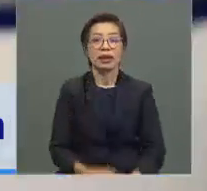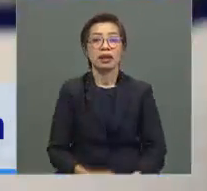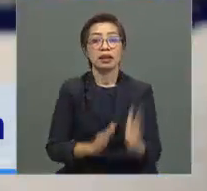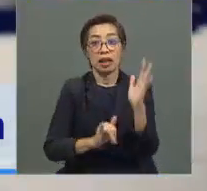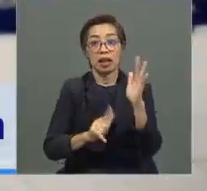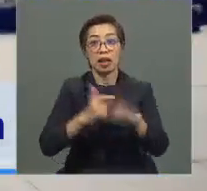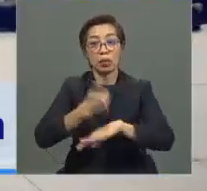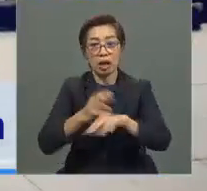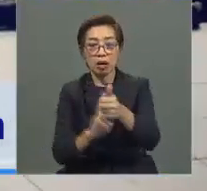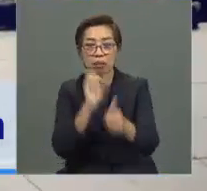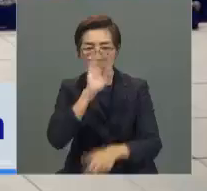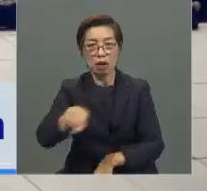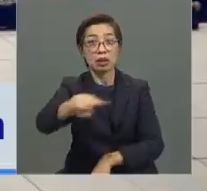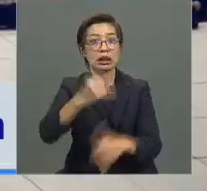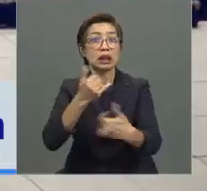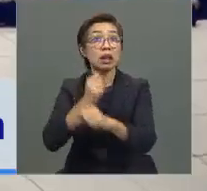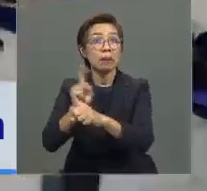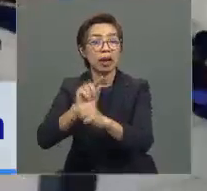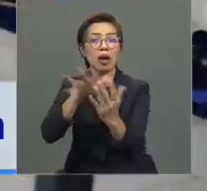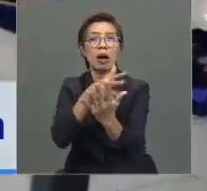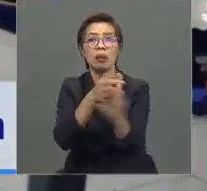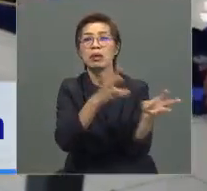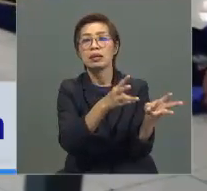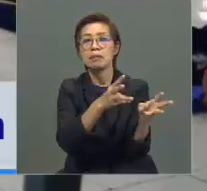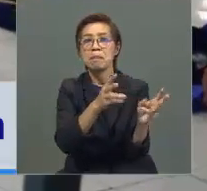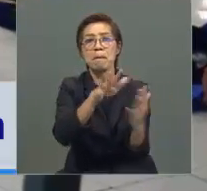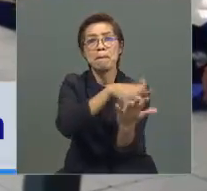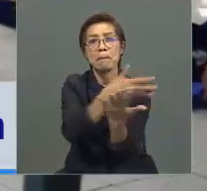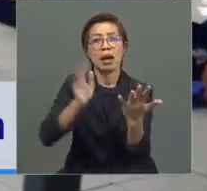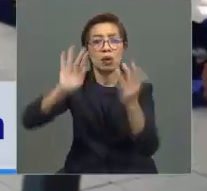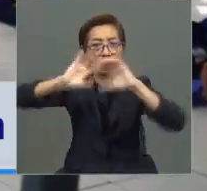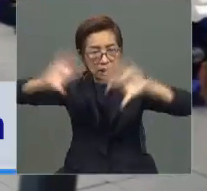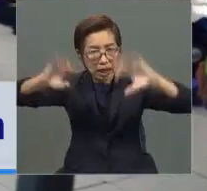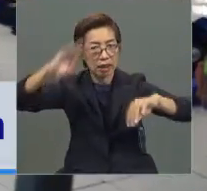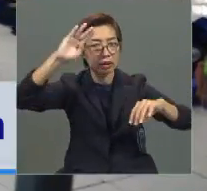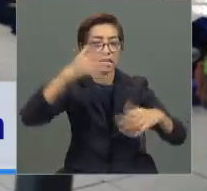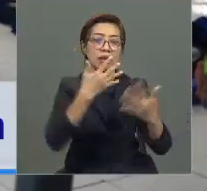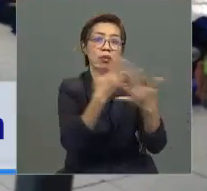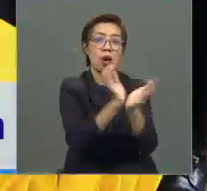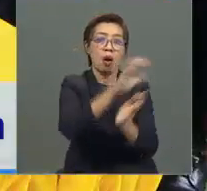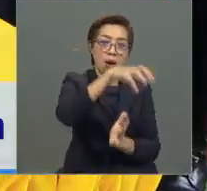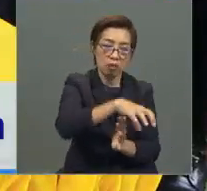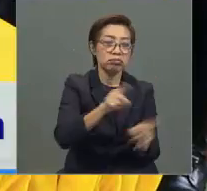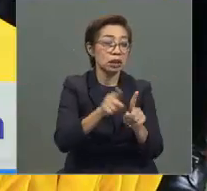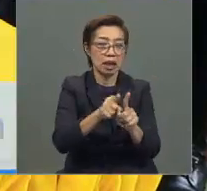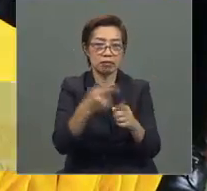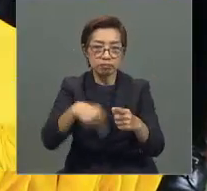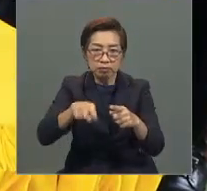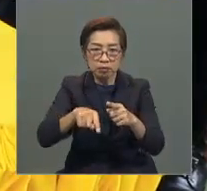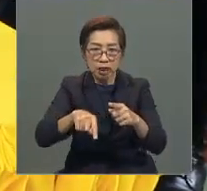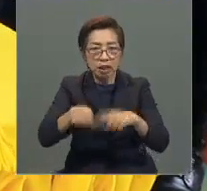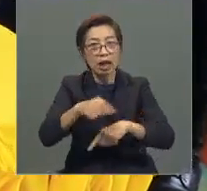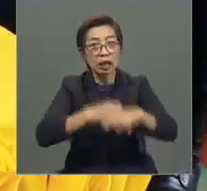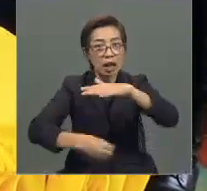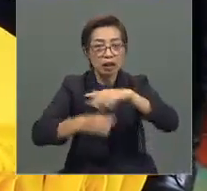การตรวจค้นครั้งนี้เป็นหนึ่งในมาตรการของภาครัฐรวมถึงกรมราชทัณฑ์และทางจังหวัดกับกี่หลาทำให้เรือนจำนั้นปลอดจากยาเสพติด